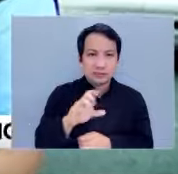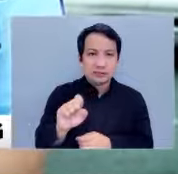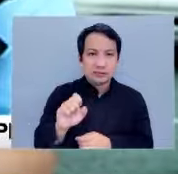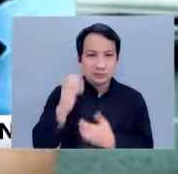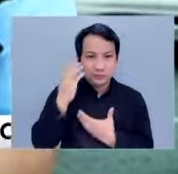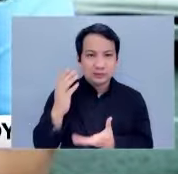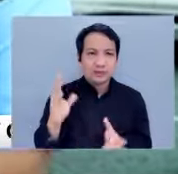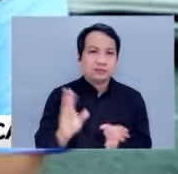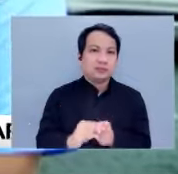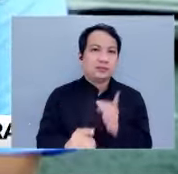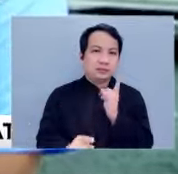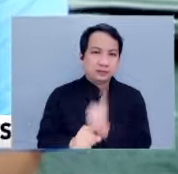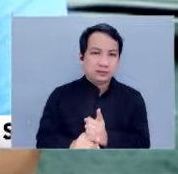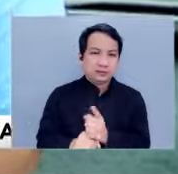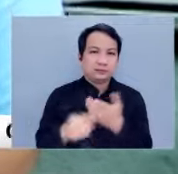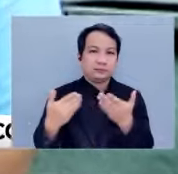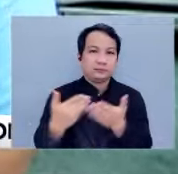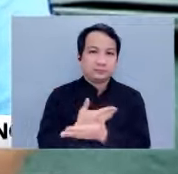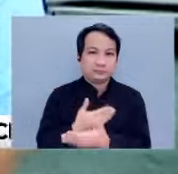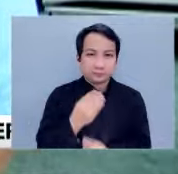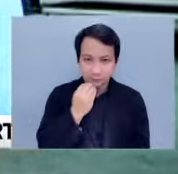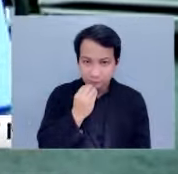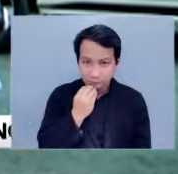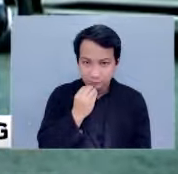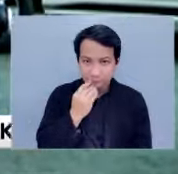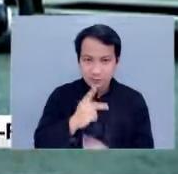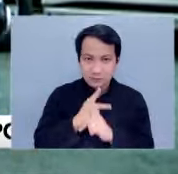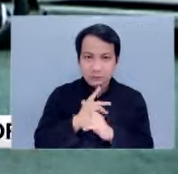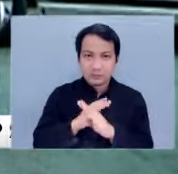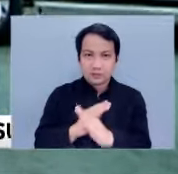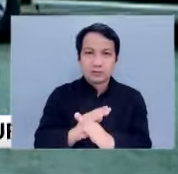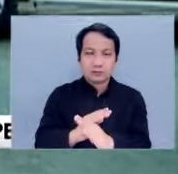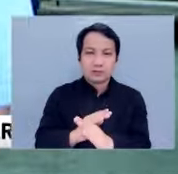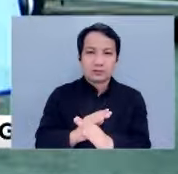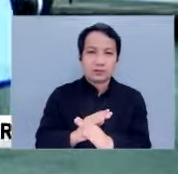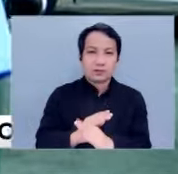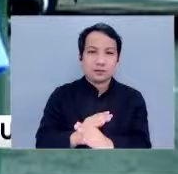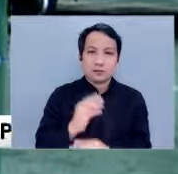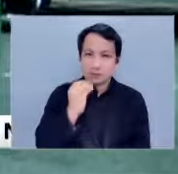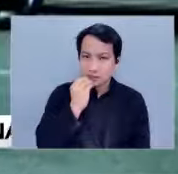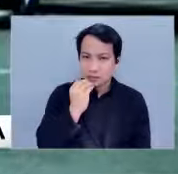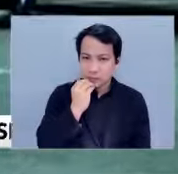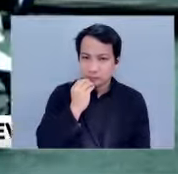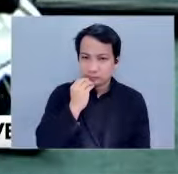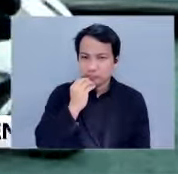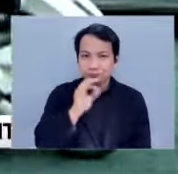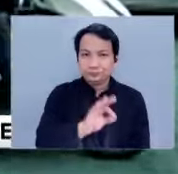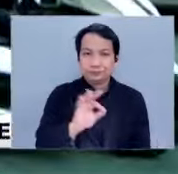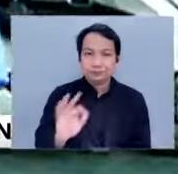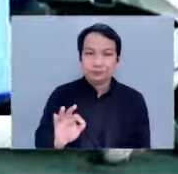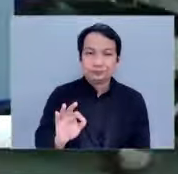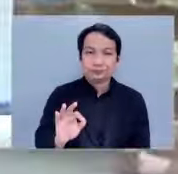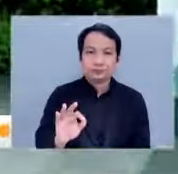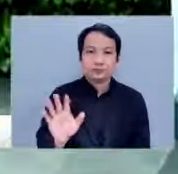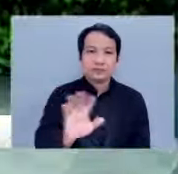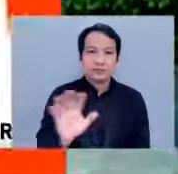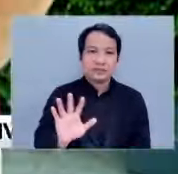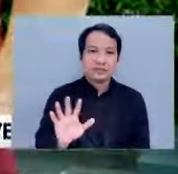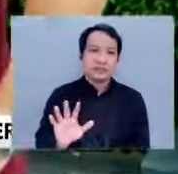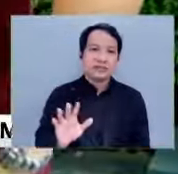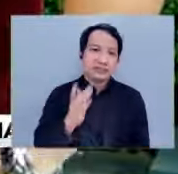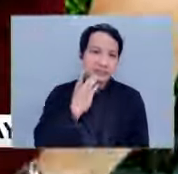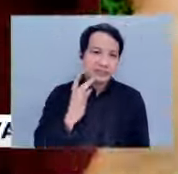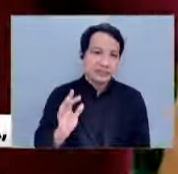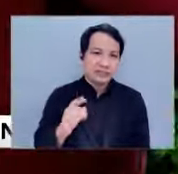Diet. So, ano yung mga pagkain na iiwasan natin? Mga chichirya lang. French fries? Wag yun. Wag yun, favorite. I